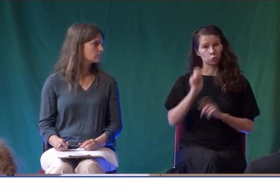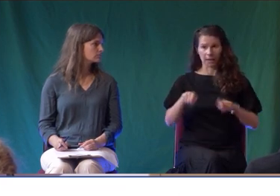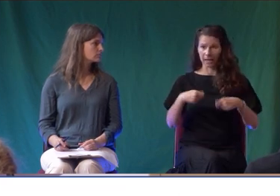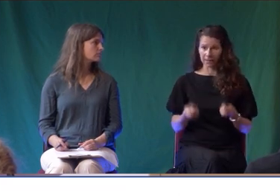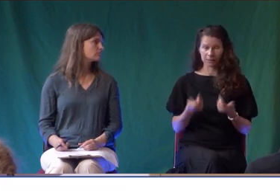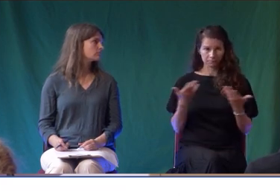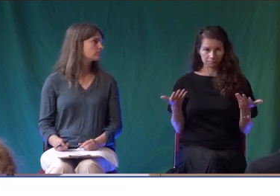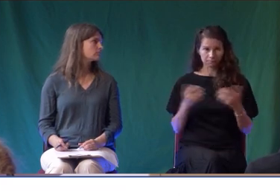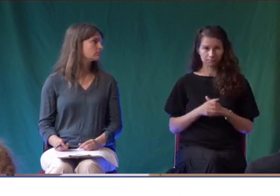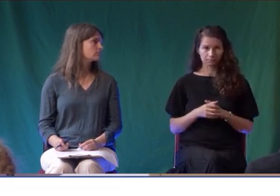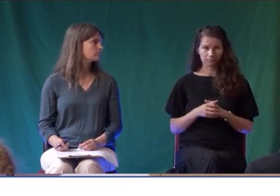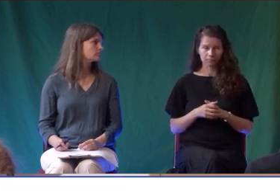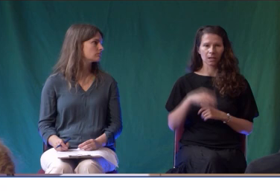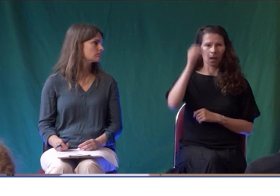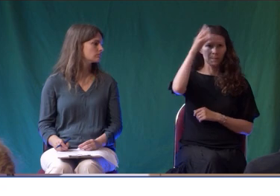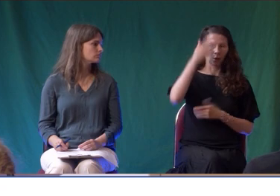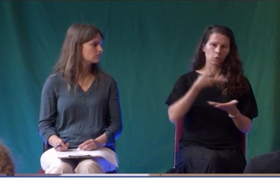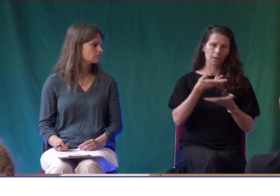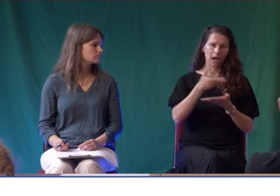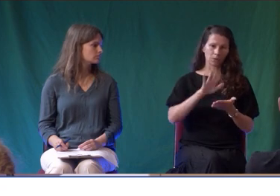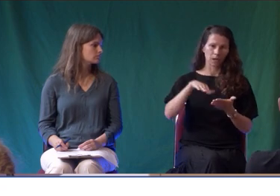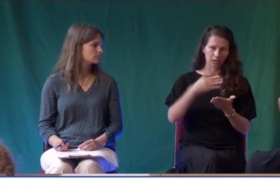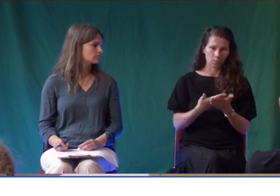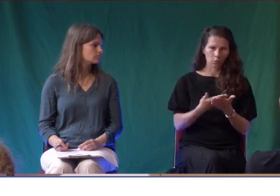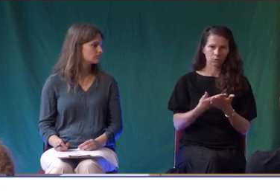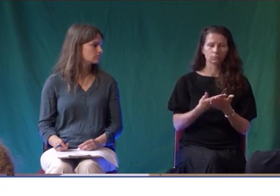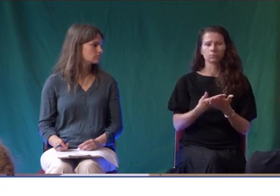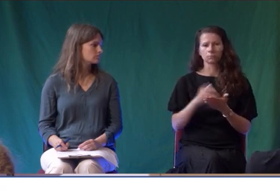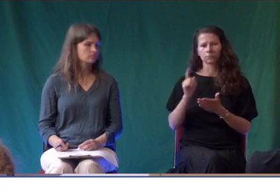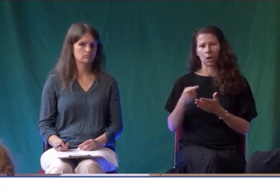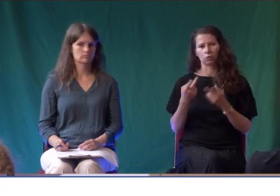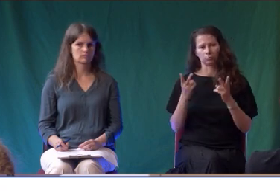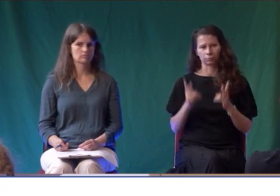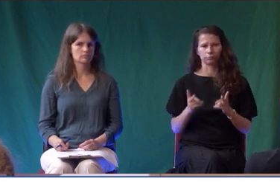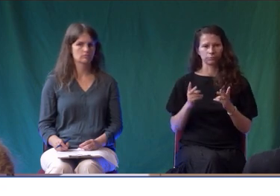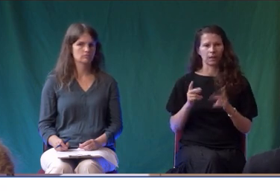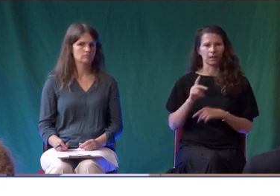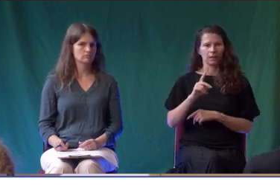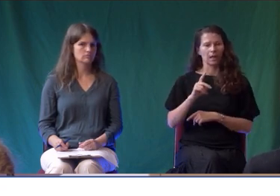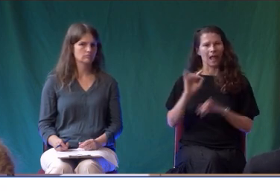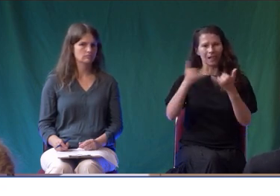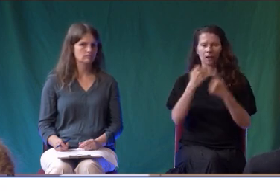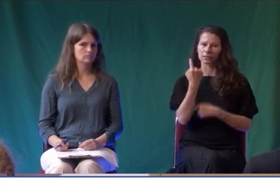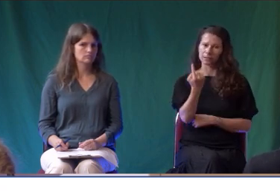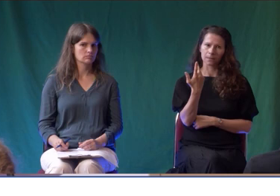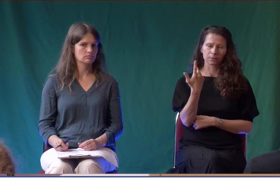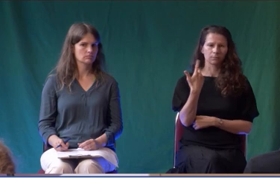in Bildungs- und Beratungsangeboten als auch bei der Regel Realisierung selbstbestimmter Elternschaft viele